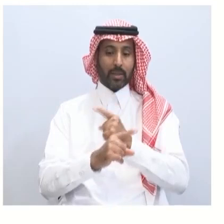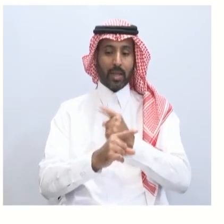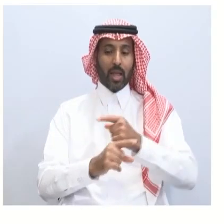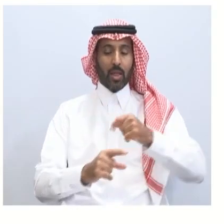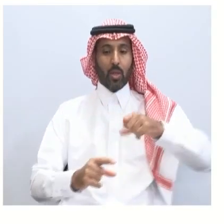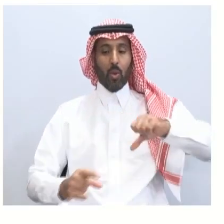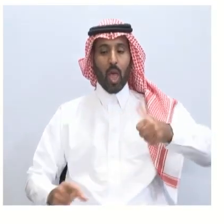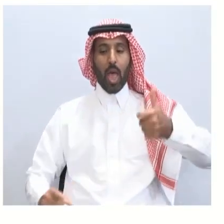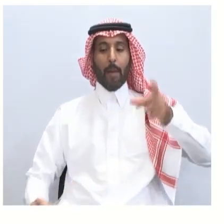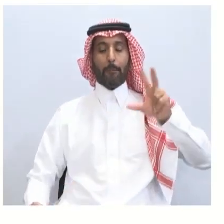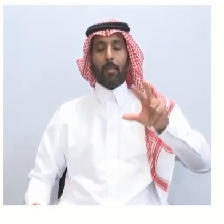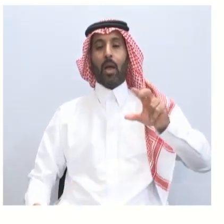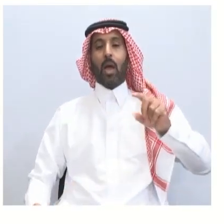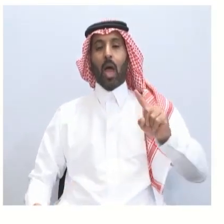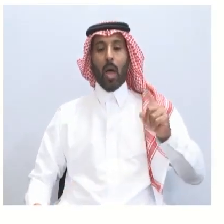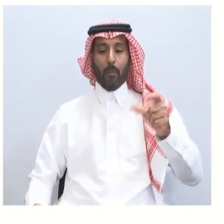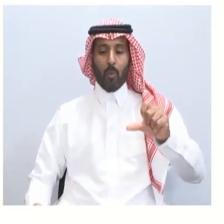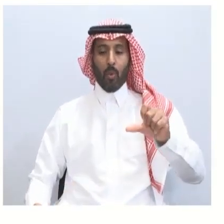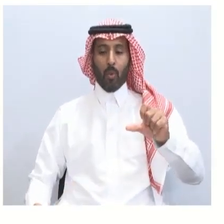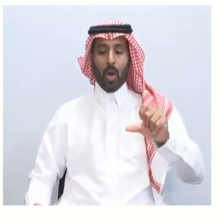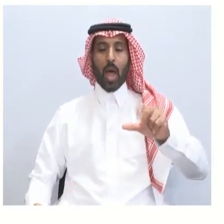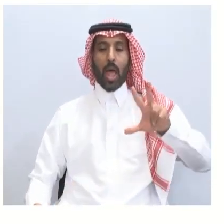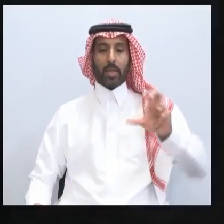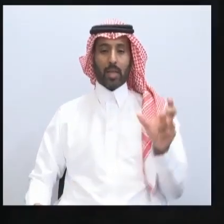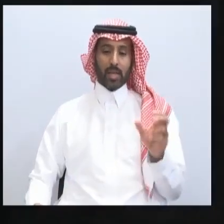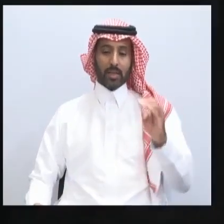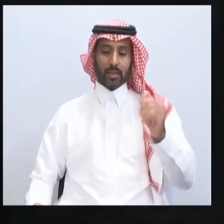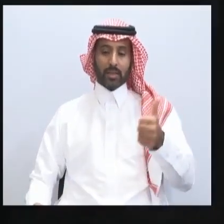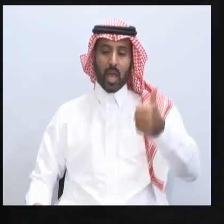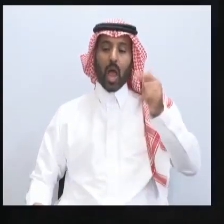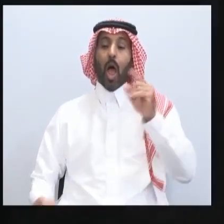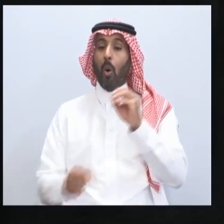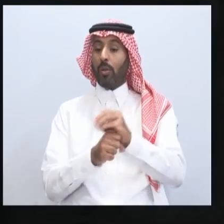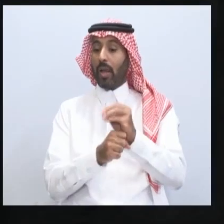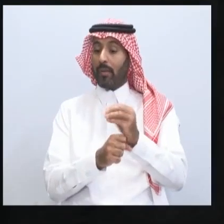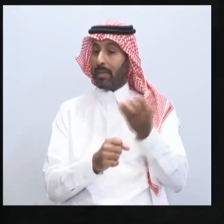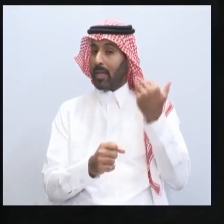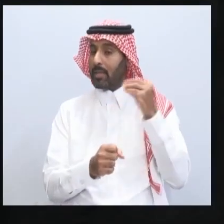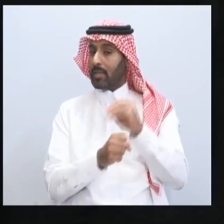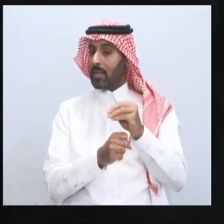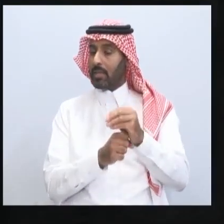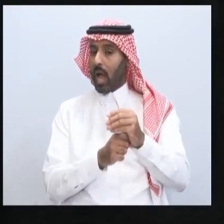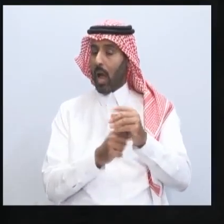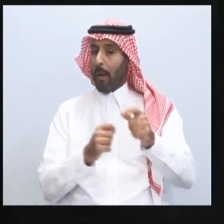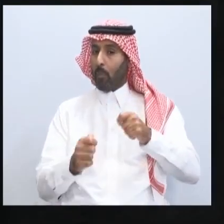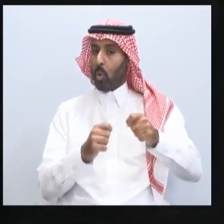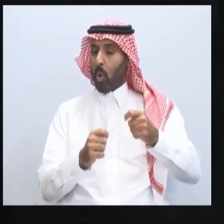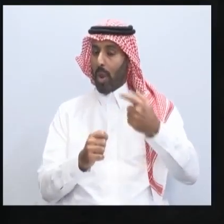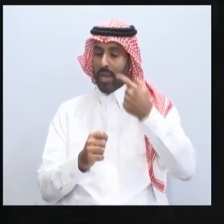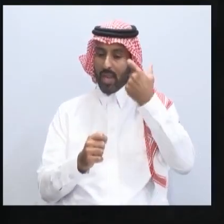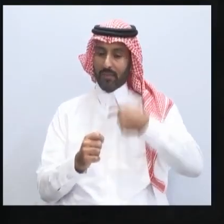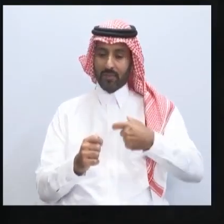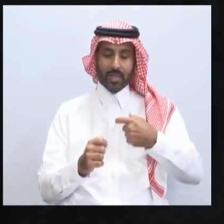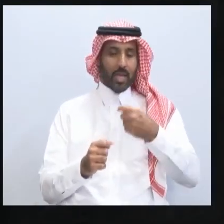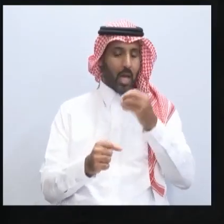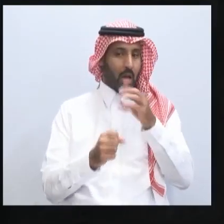النج نبدا تعرفنا في درسنا السابق على المرونه النفسيه وقمنا